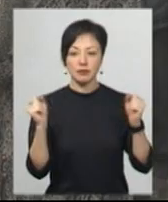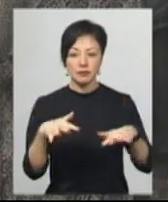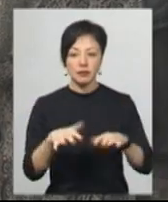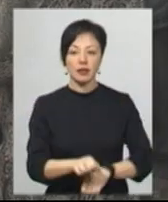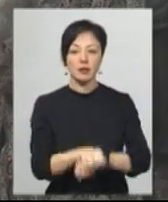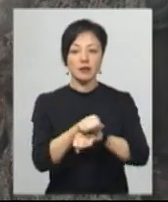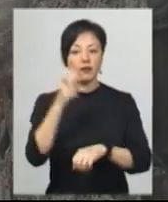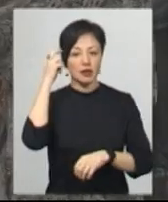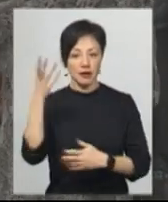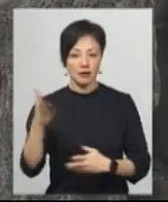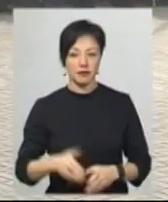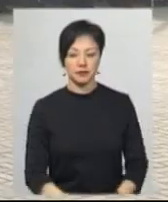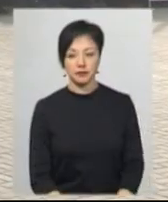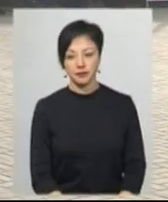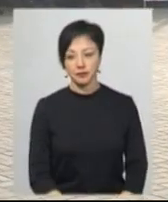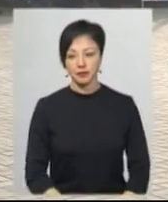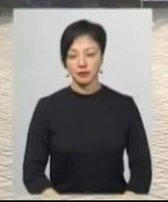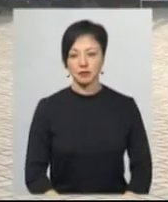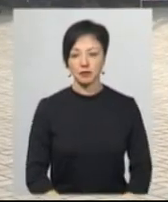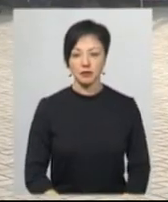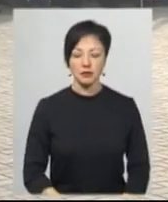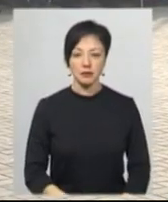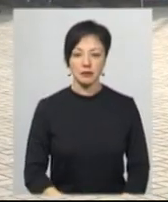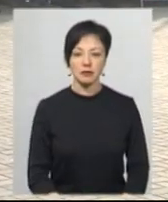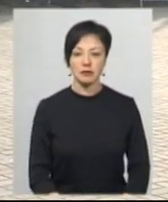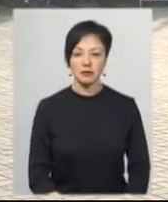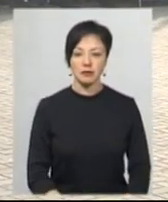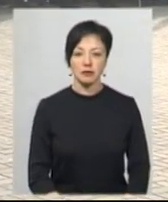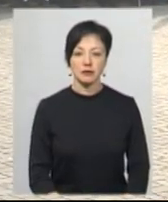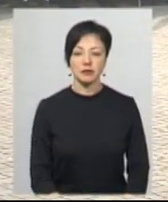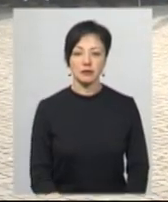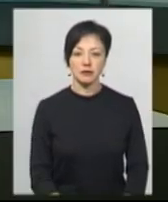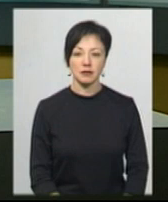мітинг у столицю. Анастасія Збродова, Іван Мовчан. Новини на Суспільному. Хмельницький.